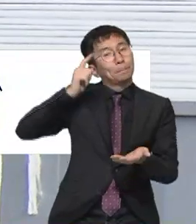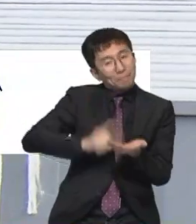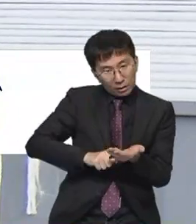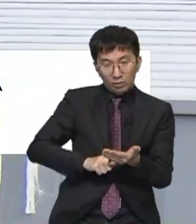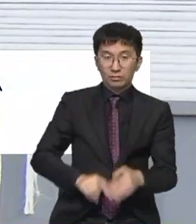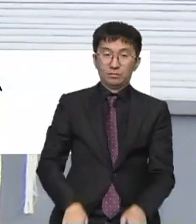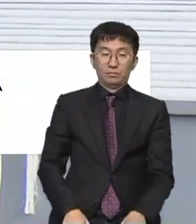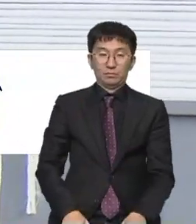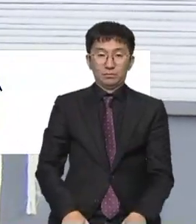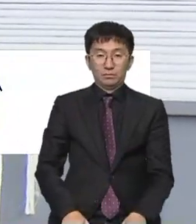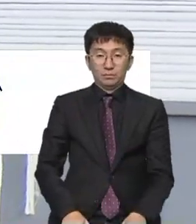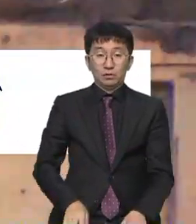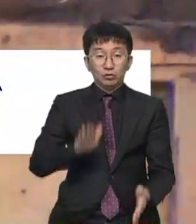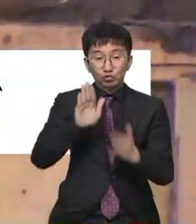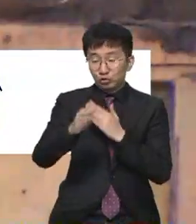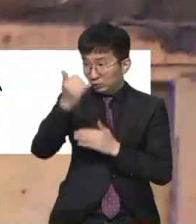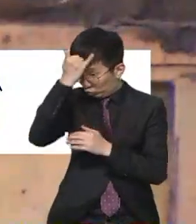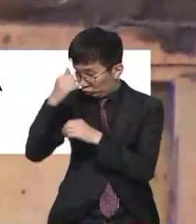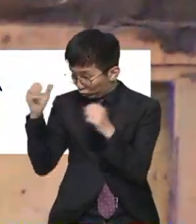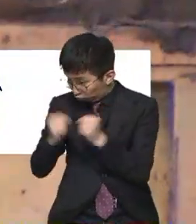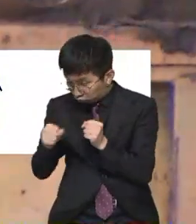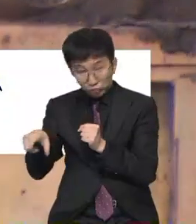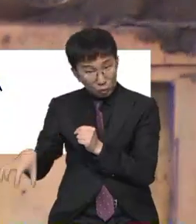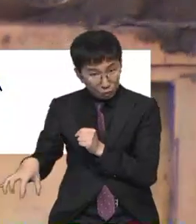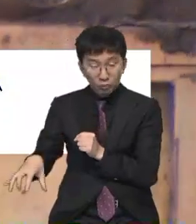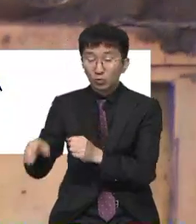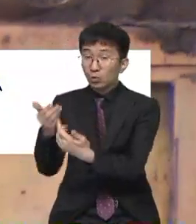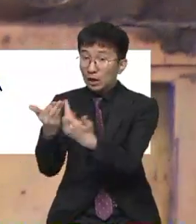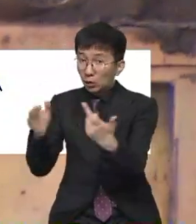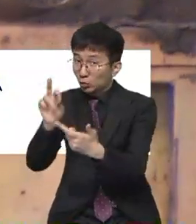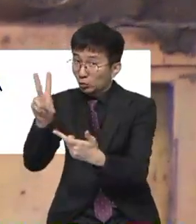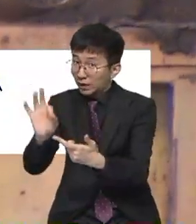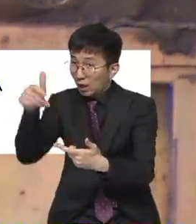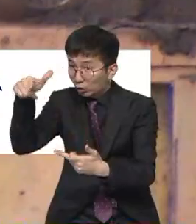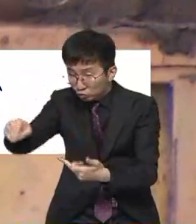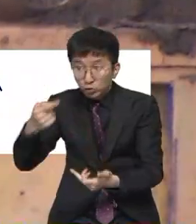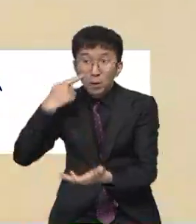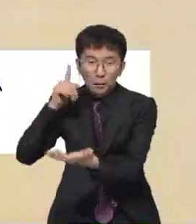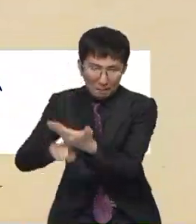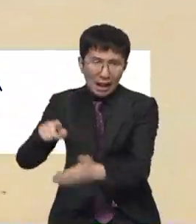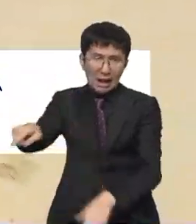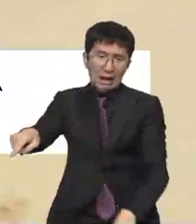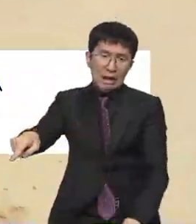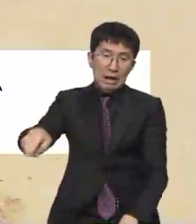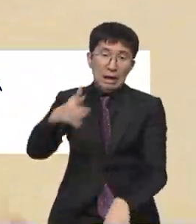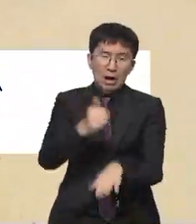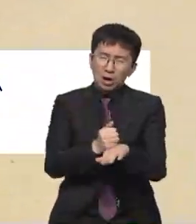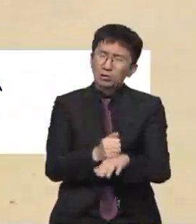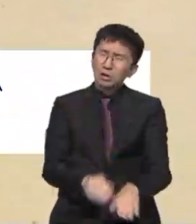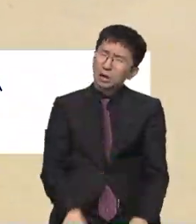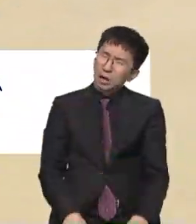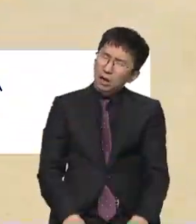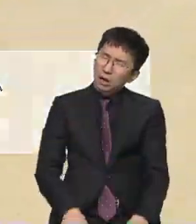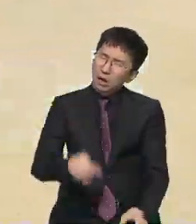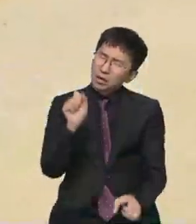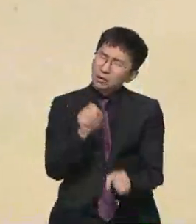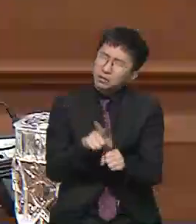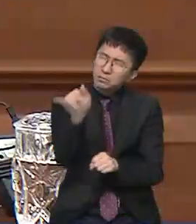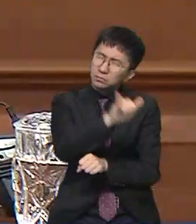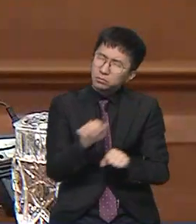럼피스킨병은 내륙인 충북 음성에 이어 강원 양구에서까지 발병하자 전국적인 확산 가능성이 더 커진